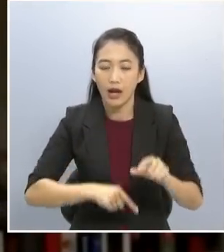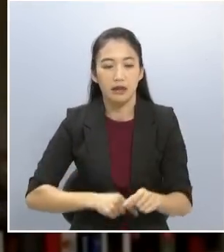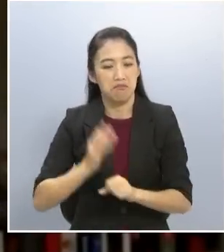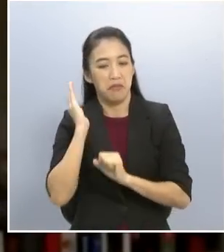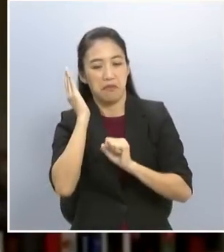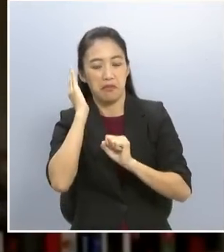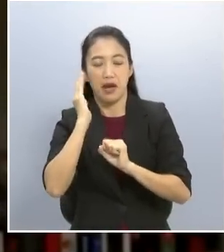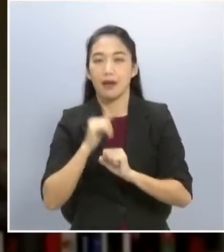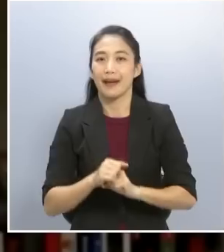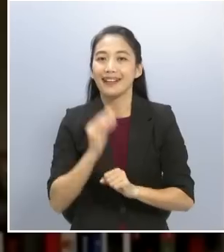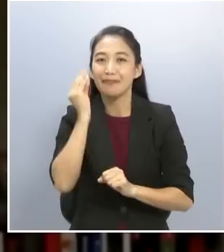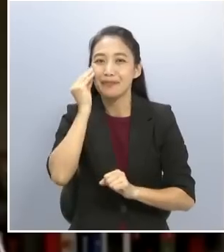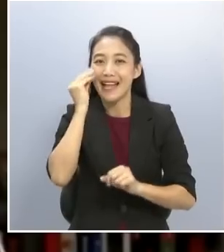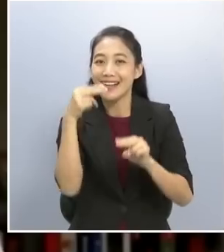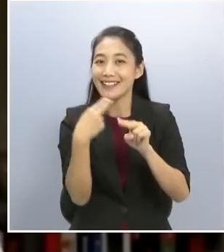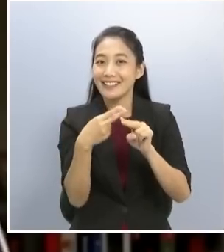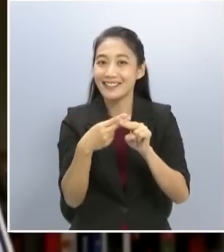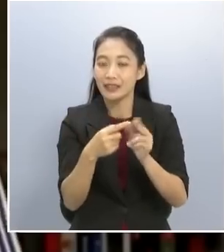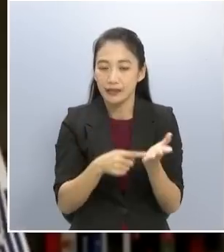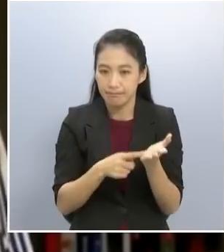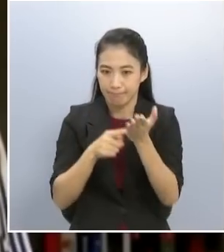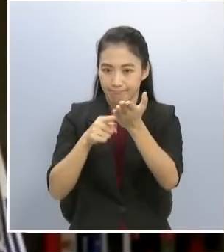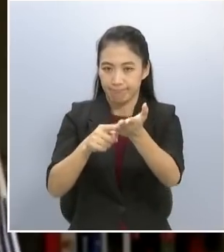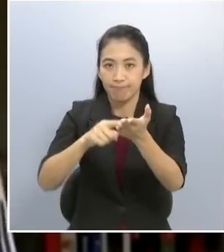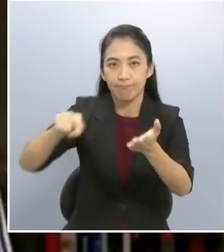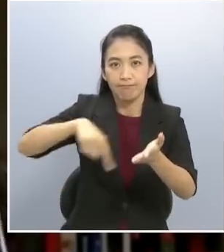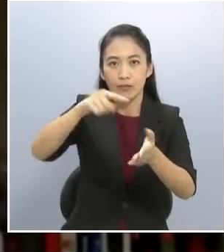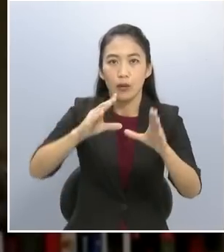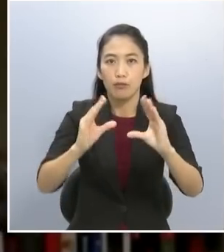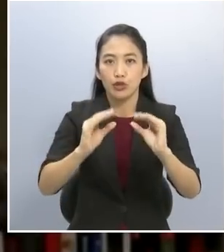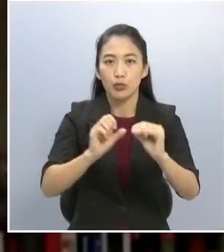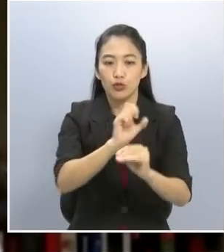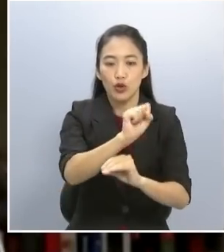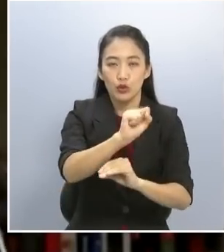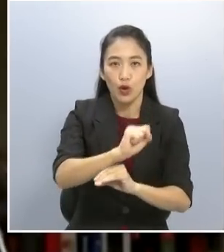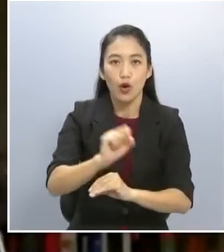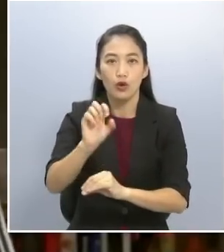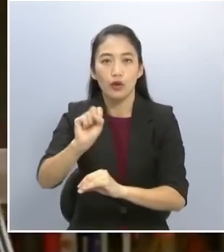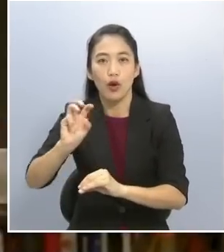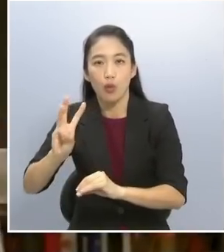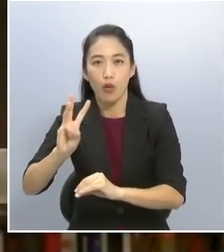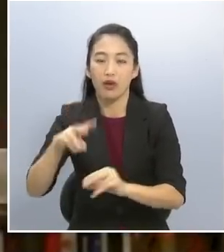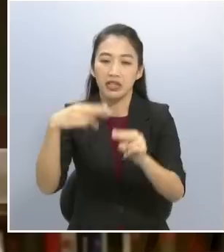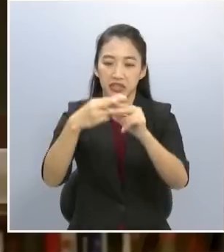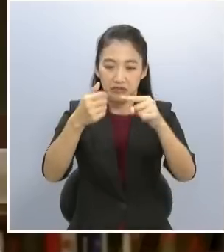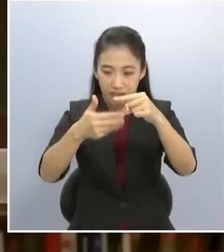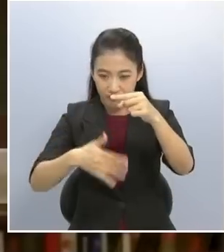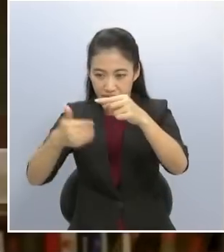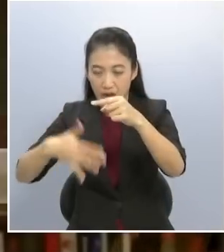เข้าไปในที่ประชุมร่วมของ 2สภา750คนส.สกับสวจะไม่ได้ 376